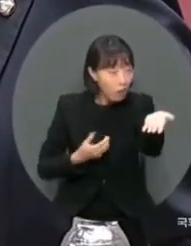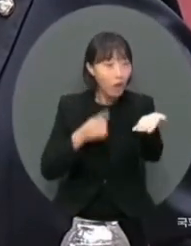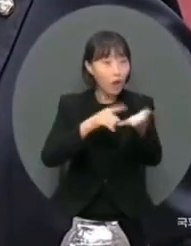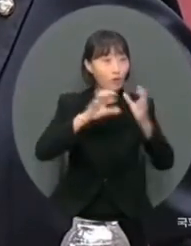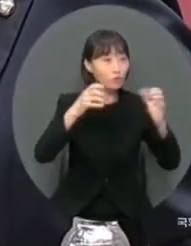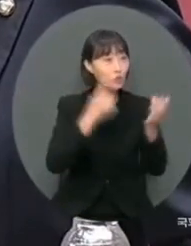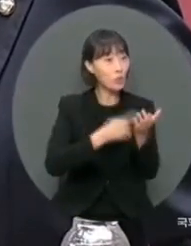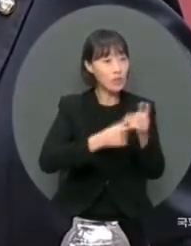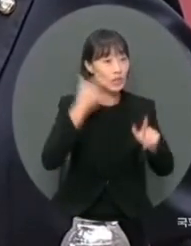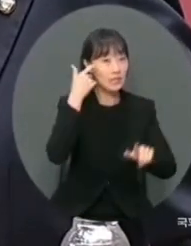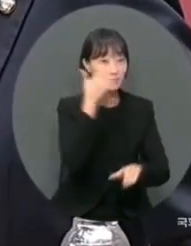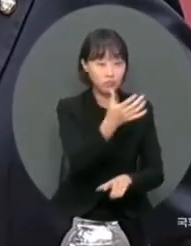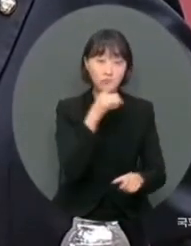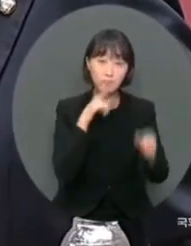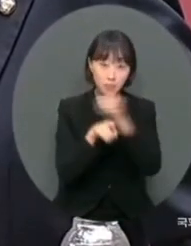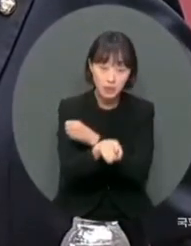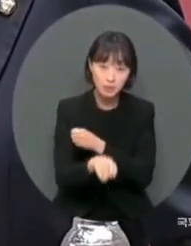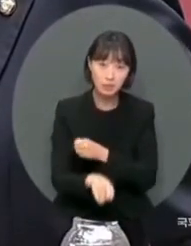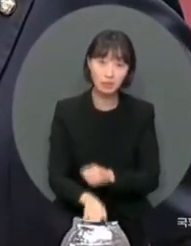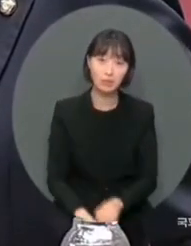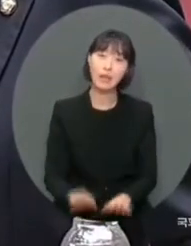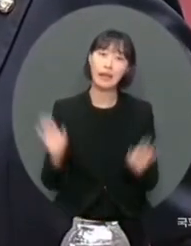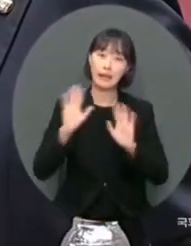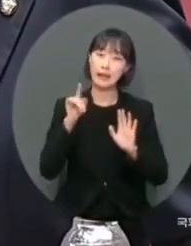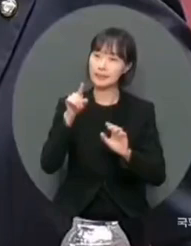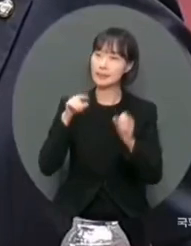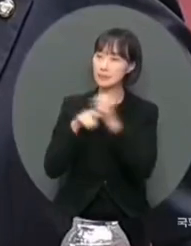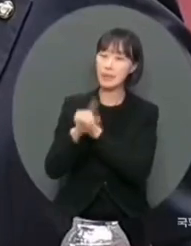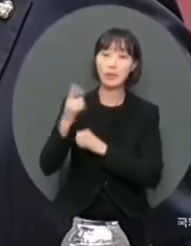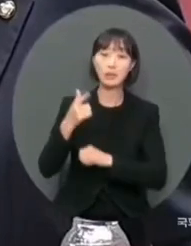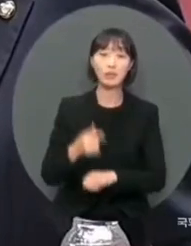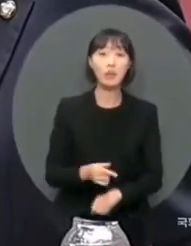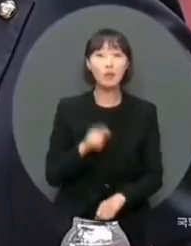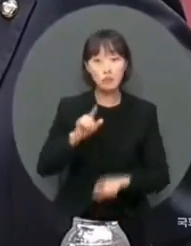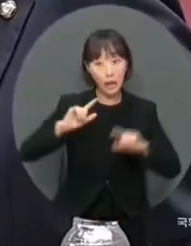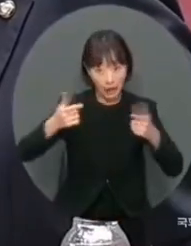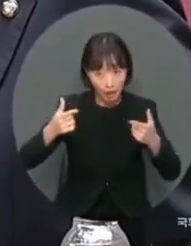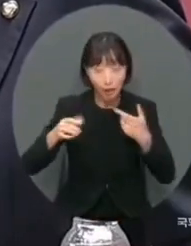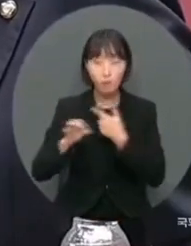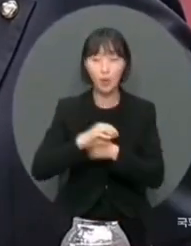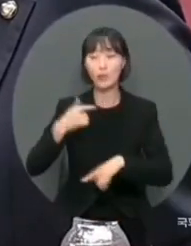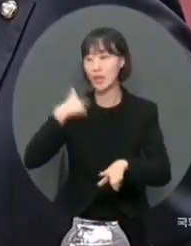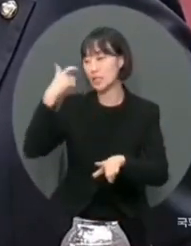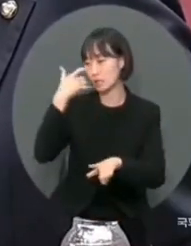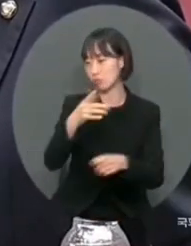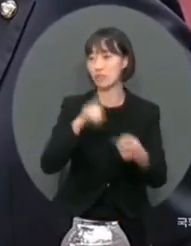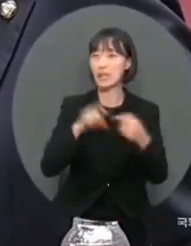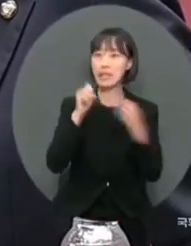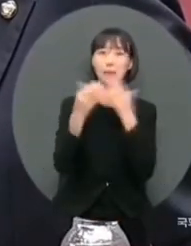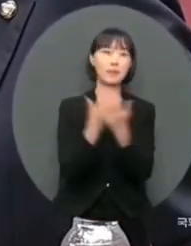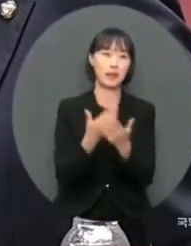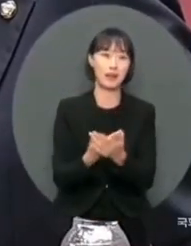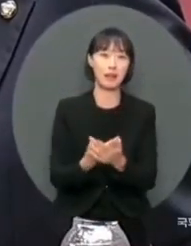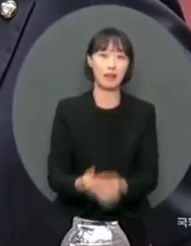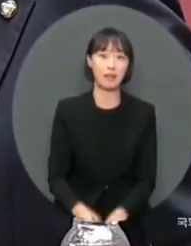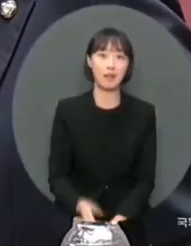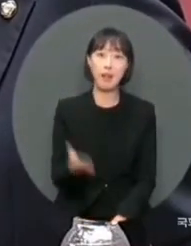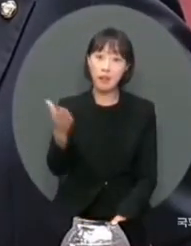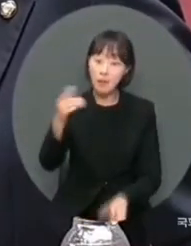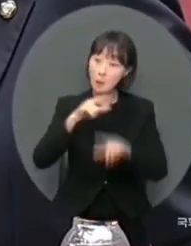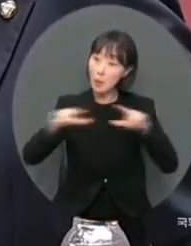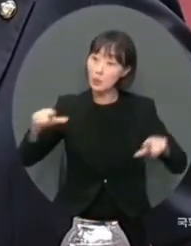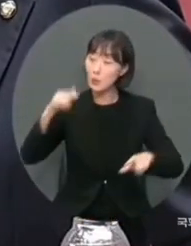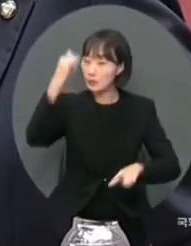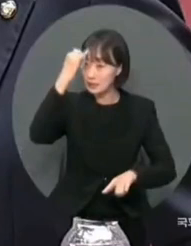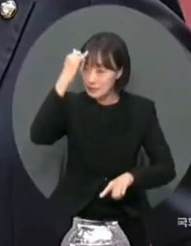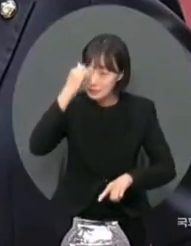겁니까? 아니, 저는 그렇게 생각하진 않습니다. 그게 아니라면 제 질문에 의원님의 평소의 인격을 봤을 때